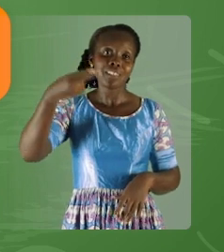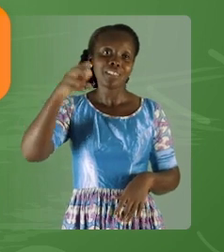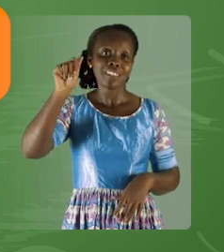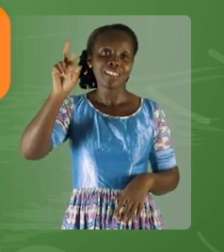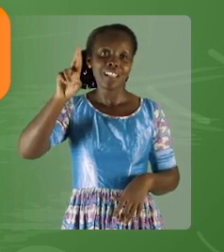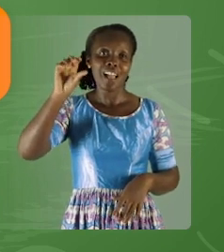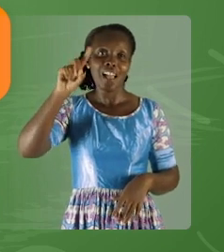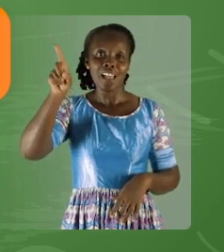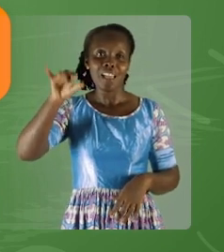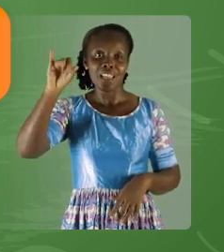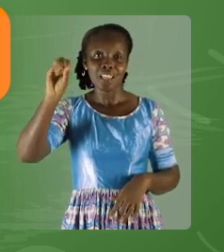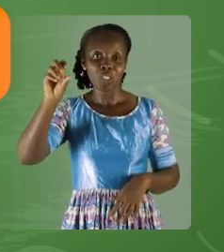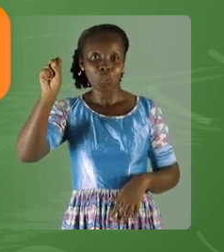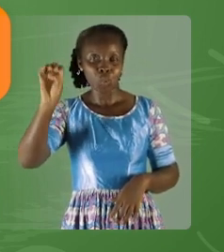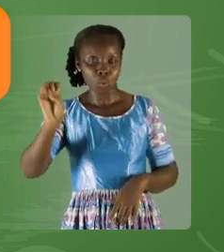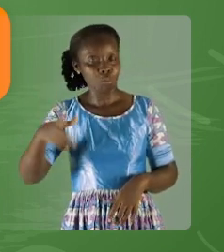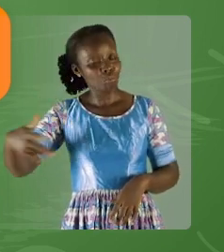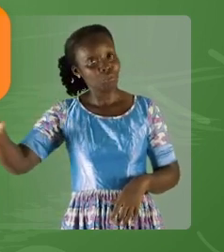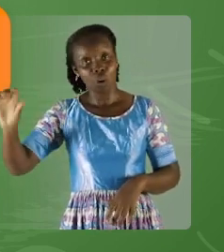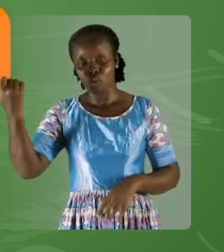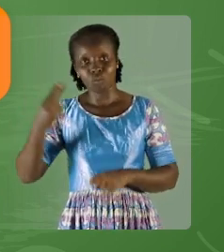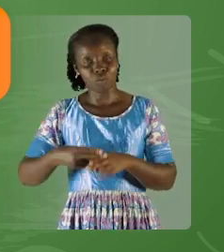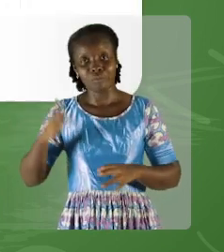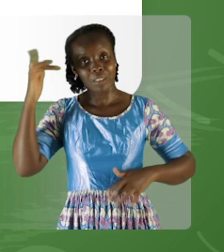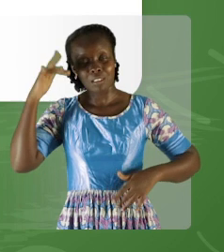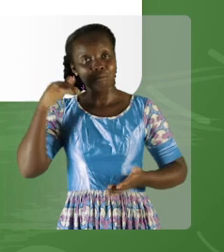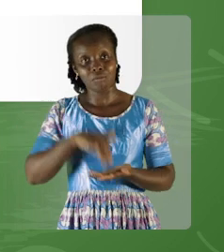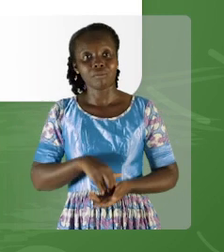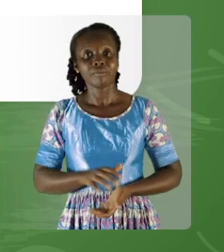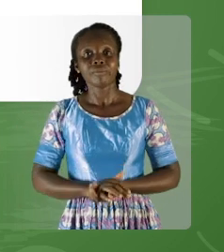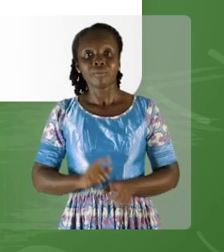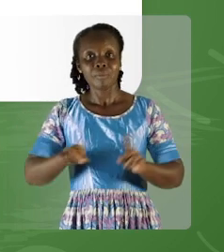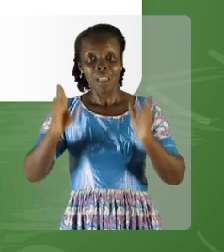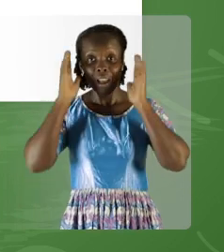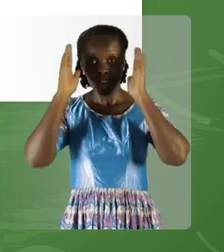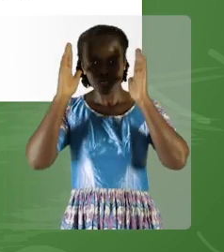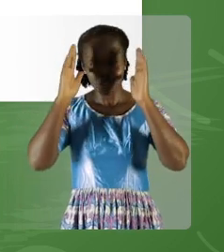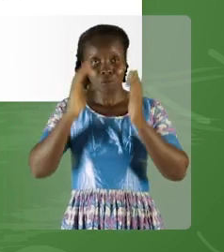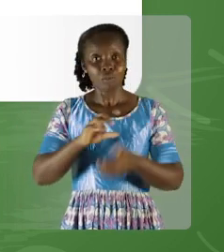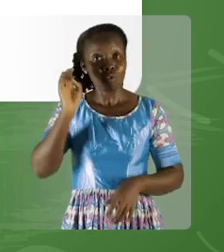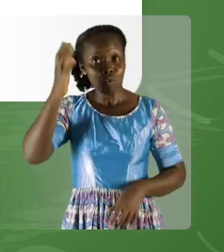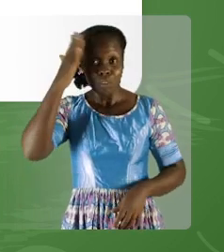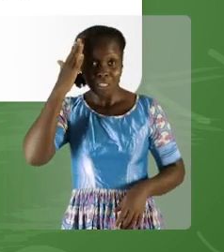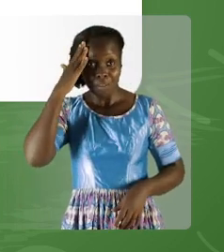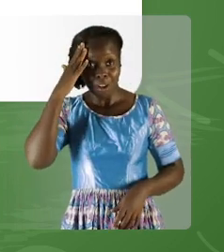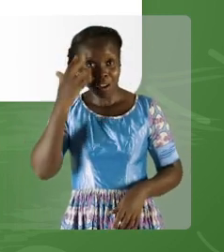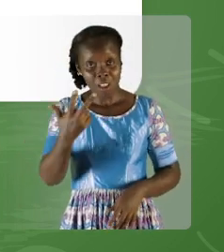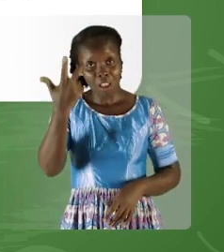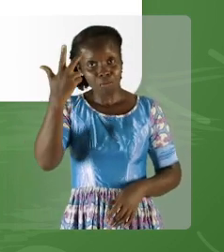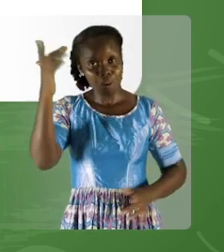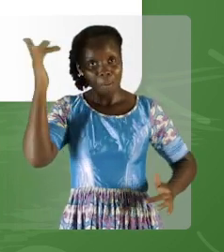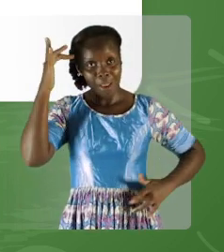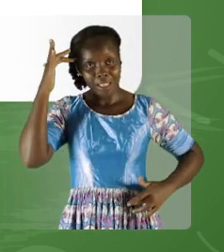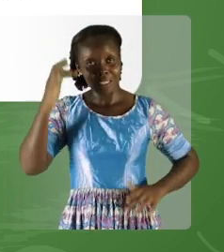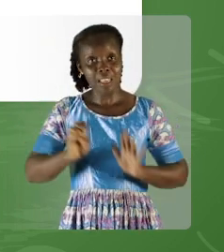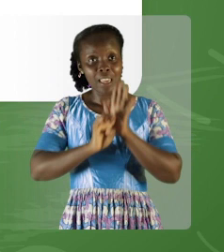bilharziose, etc., etc. Il faut retenir que il y a des maladies